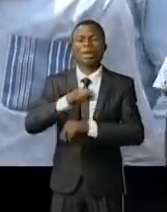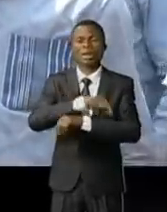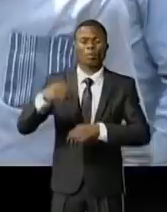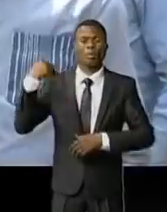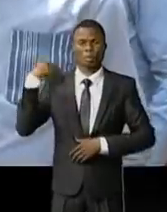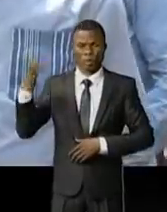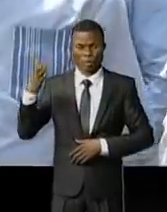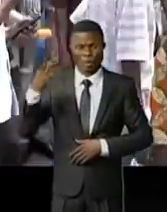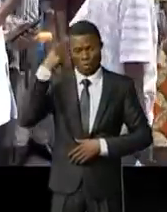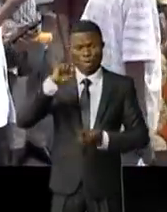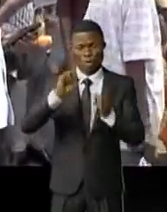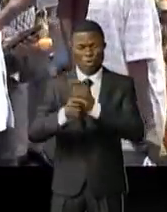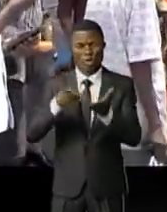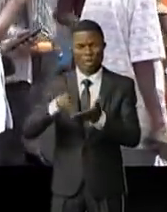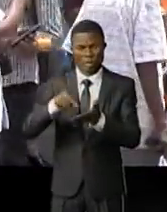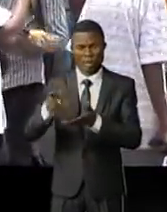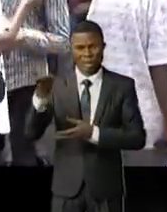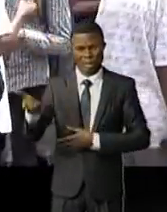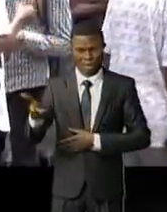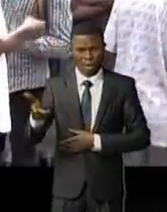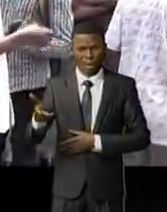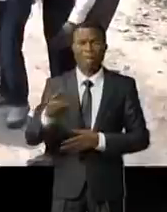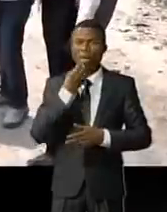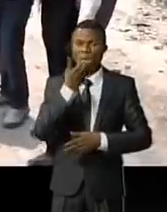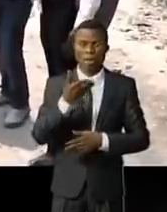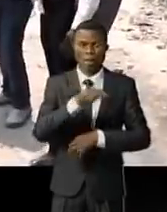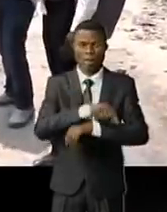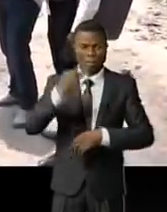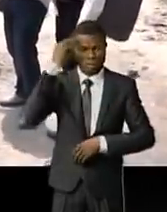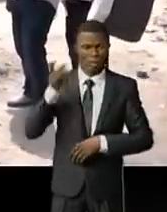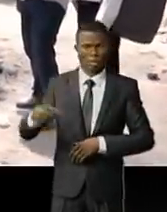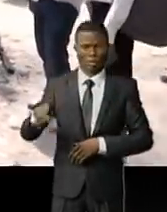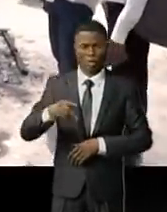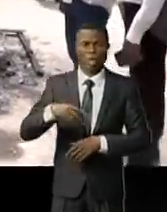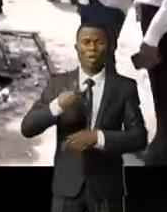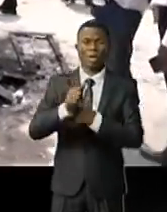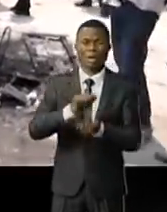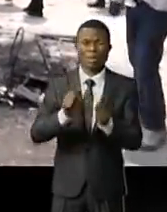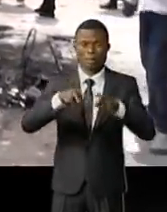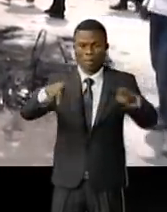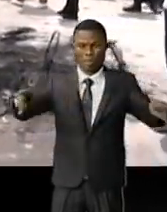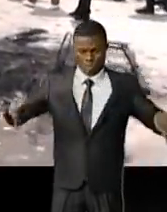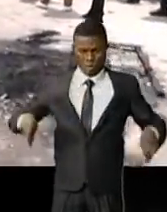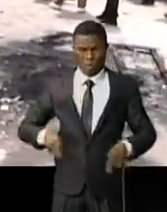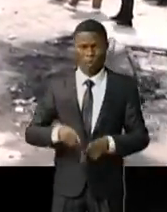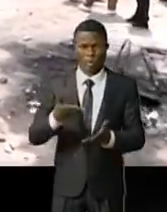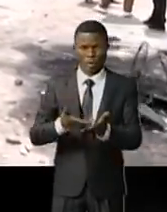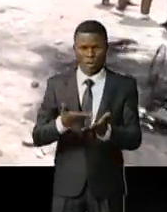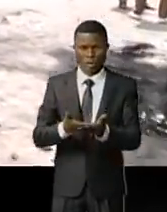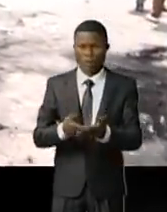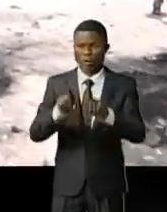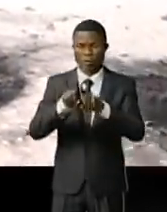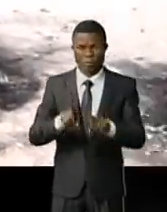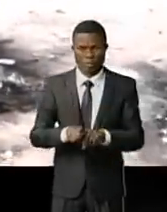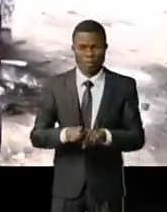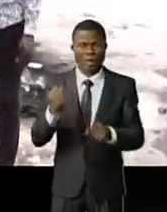étatiques pour l'amélioration de leurs conditions sociales. C'est le cas du ministère provincial des Affaires foncières, section Galima, Bandal, Ntsili,